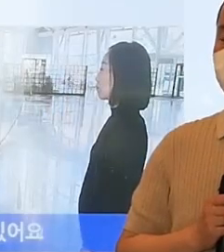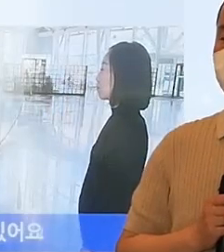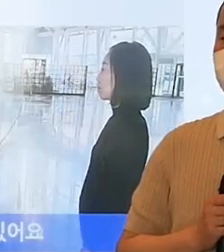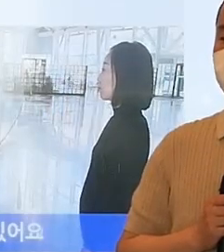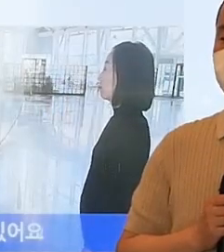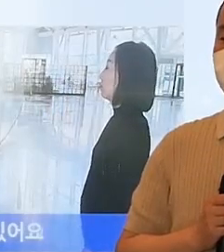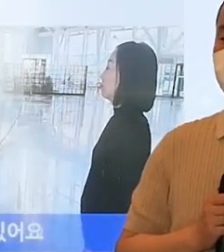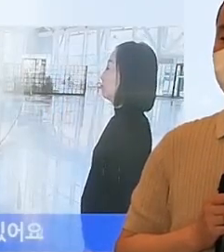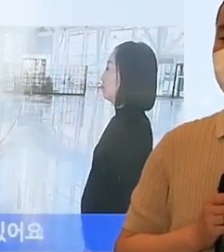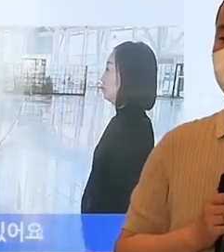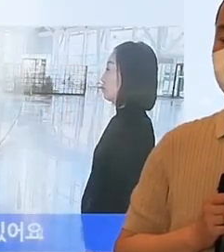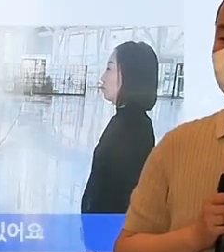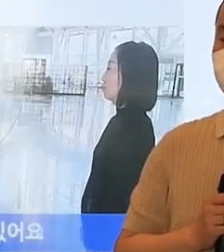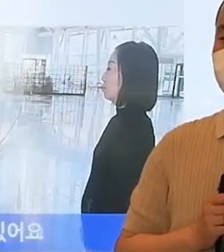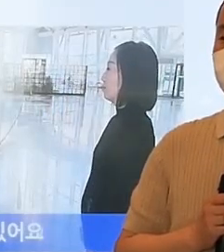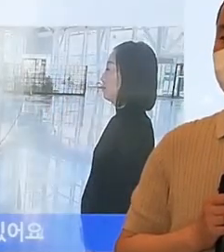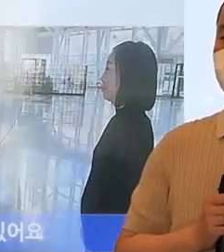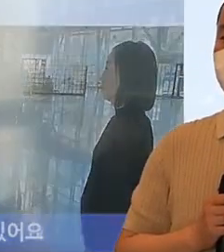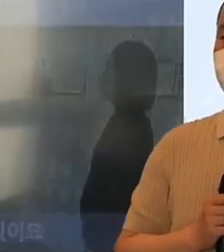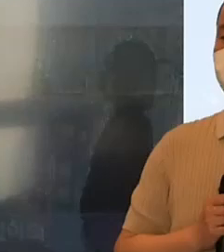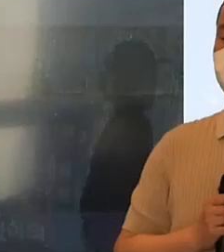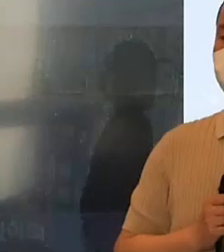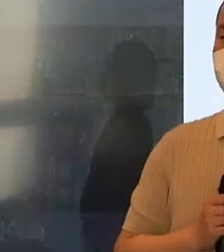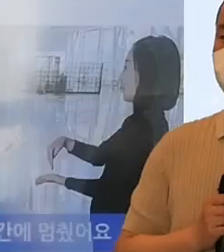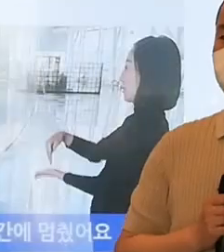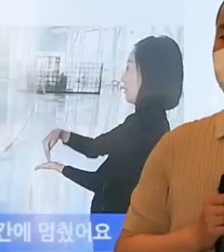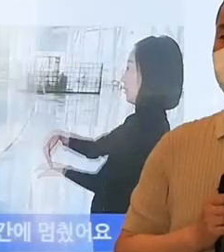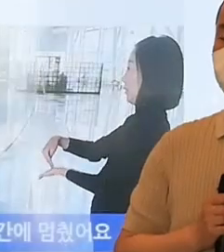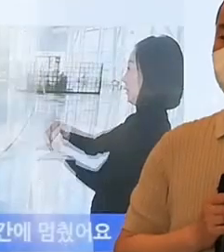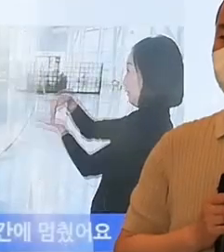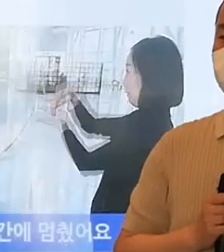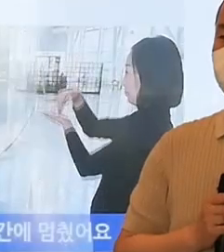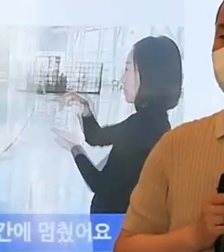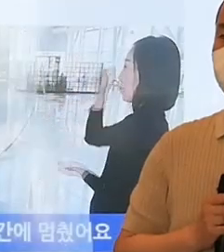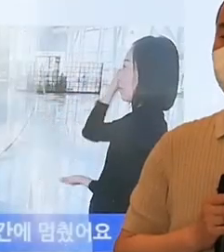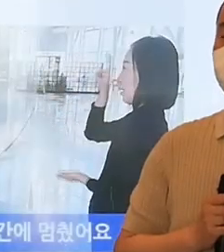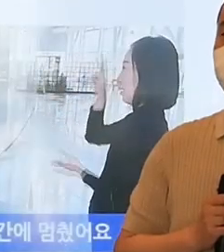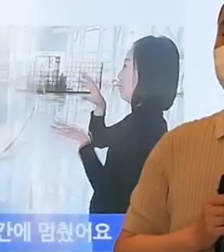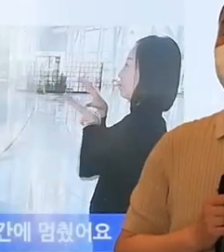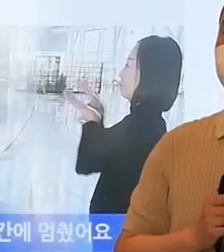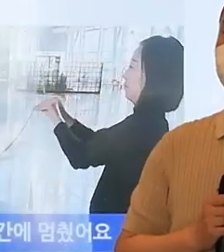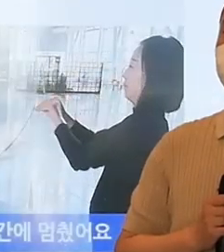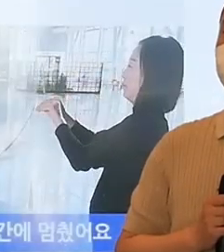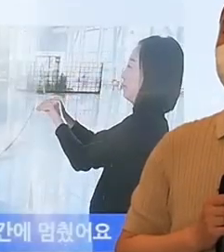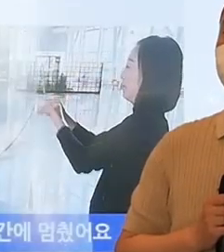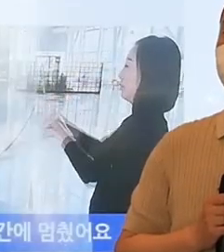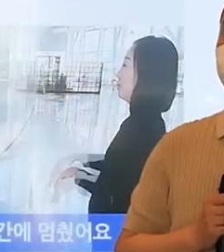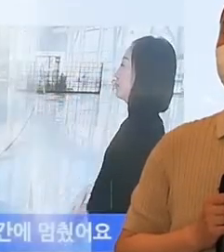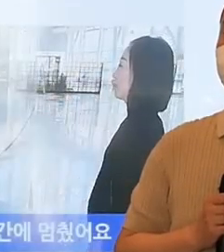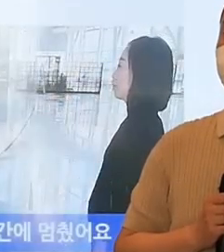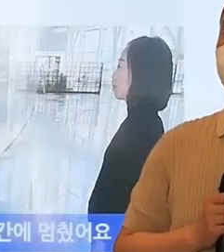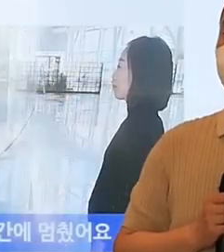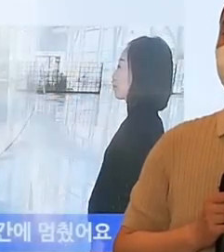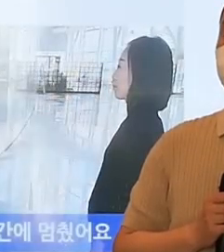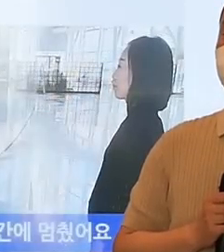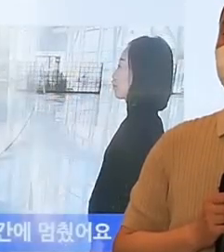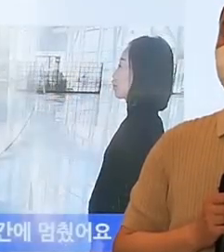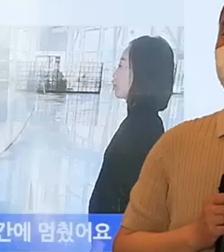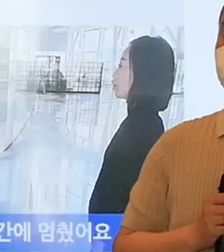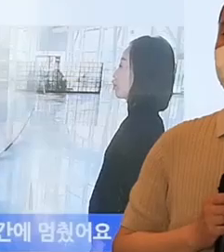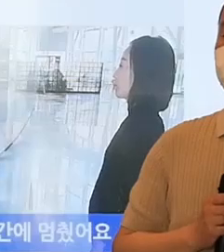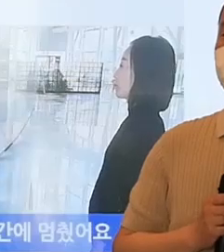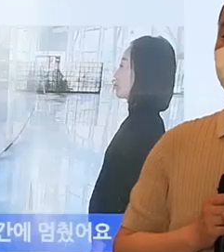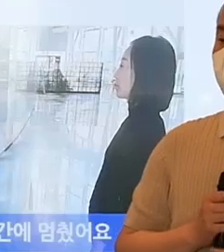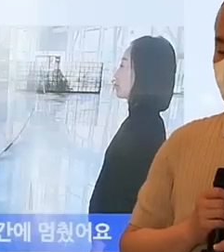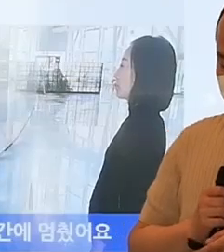않는다면 혹시 이전의 컨텍스트 벡터를 계속 계승하기 위해 어떤 테크닉을 적용하실 예정인지 좀